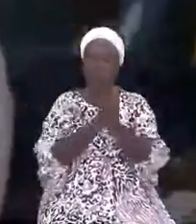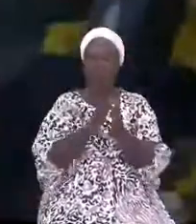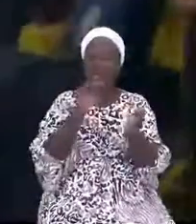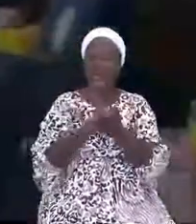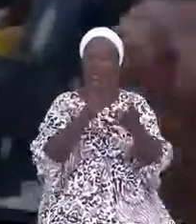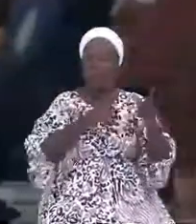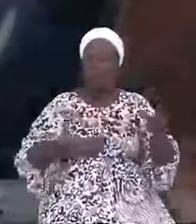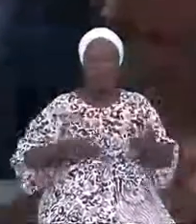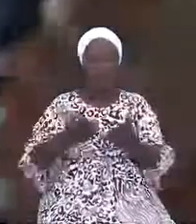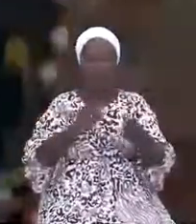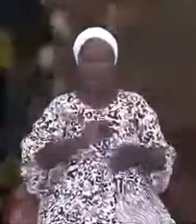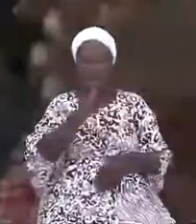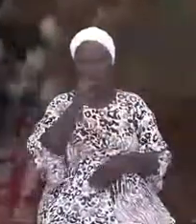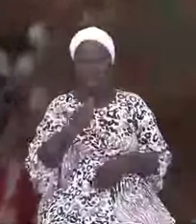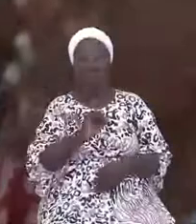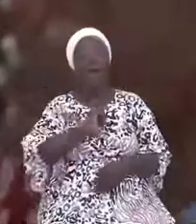voici, je sais.